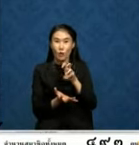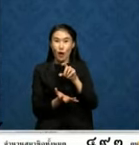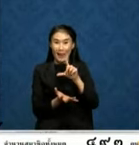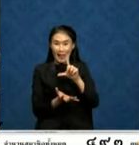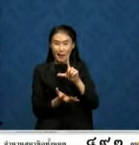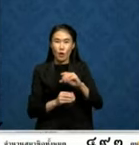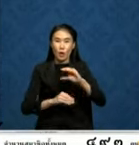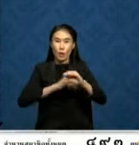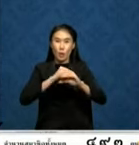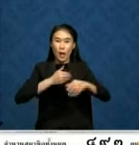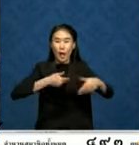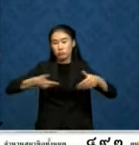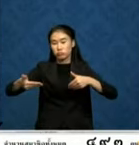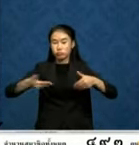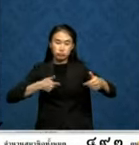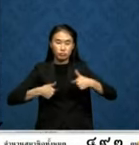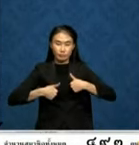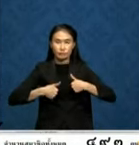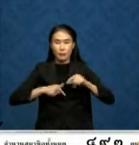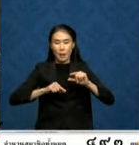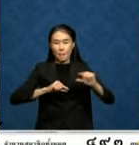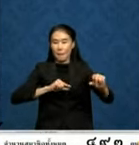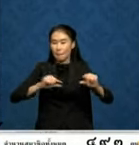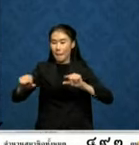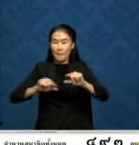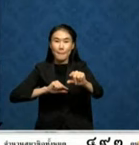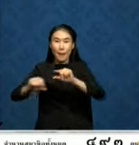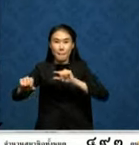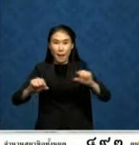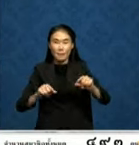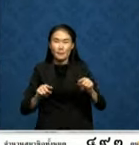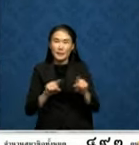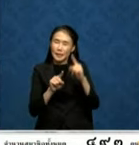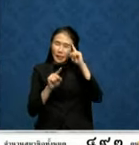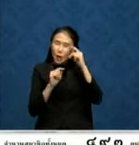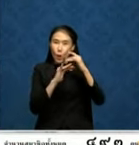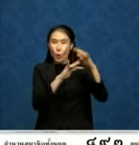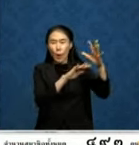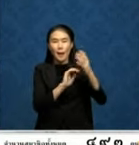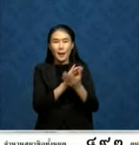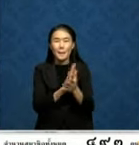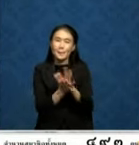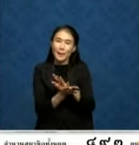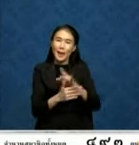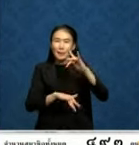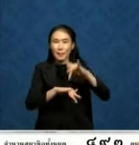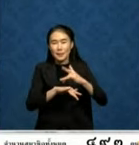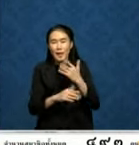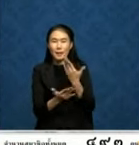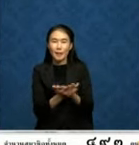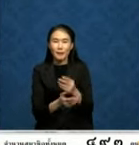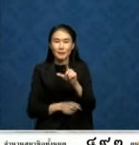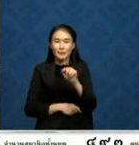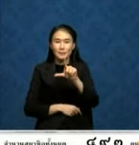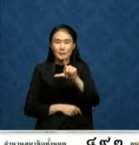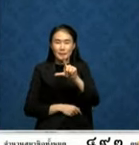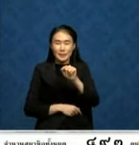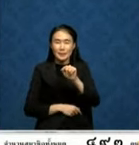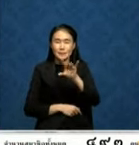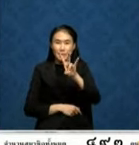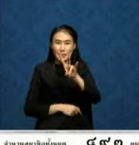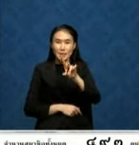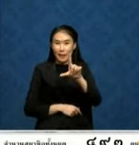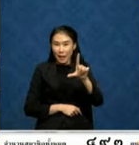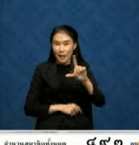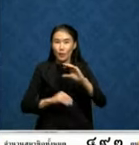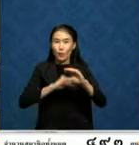การต่างๆนะครับอย่างโครงการ Hope Sport นะครับพื้นที่ความหวังเพื่อพลังงานแห่งการเปลี่ยนแปลง27ล้านนะครับโครง